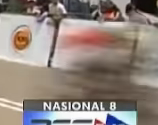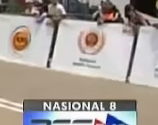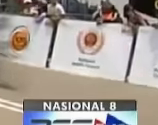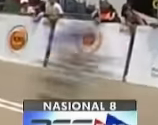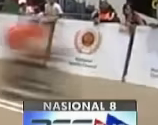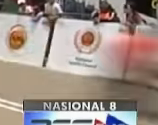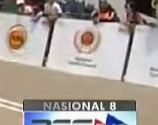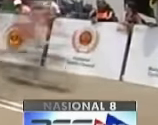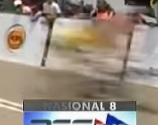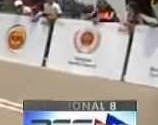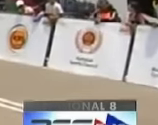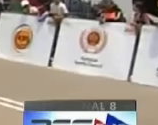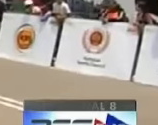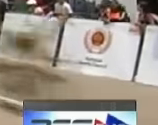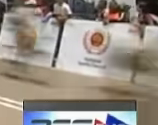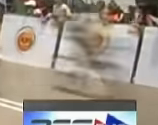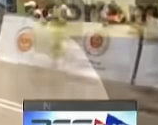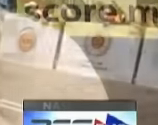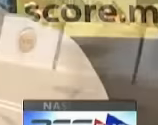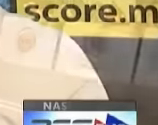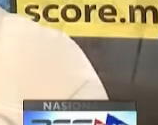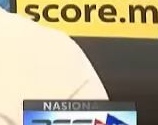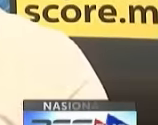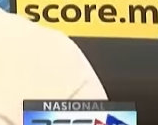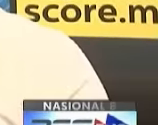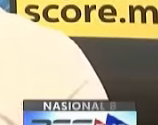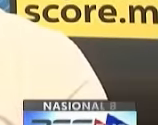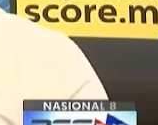Khairi mungkin cari penganjur baru LTDL.